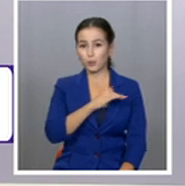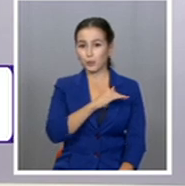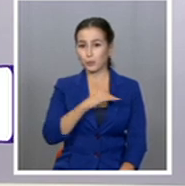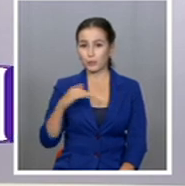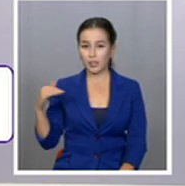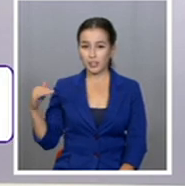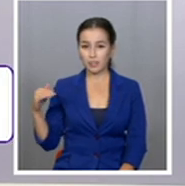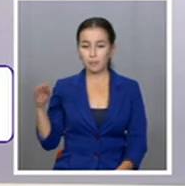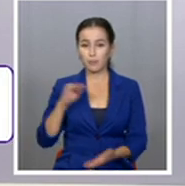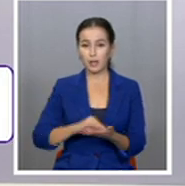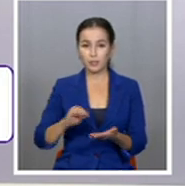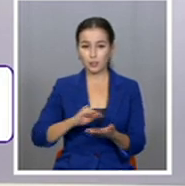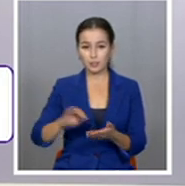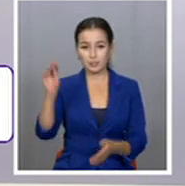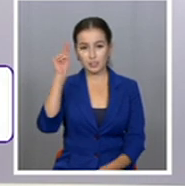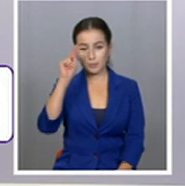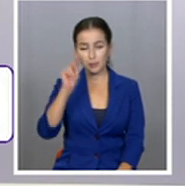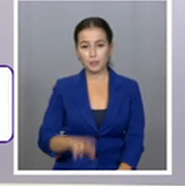сабағы.